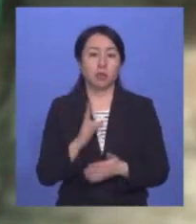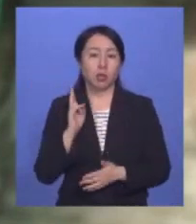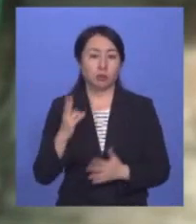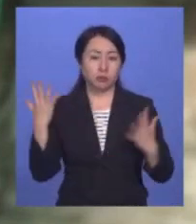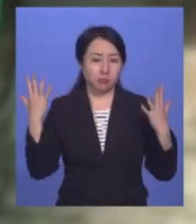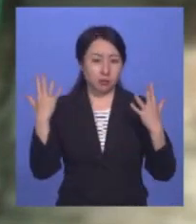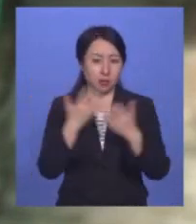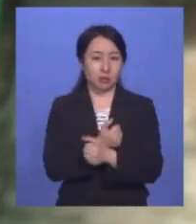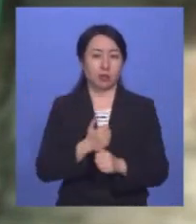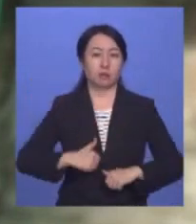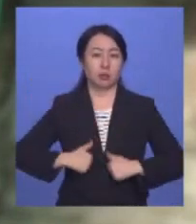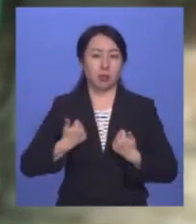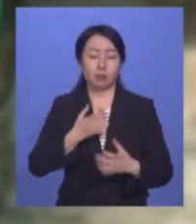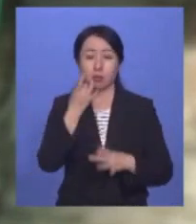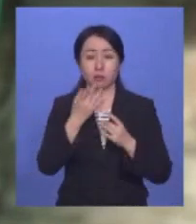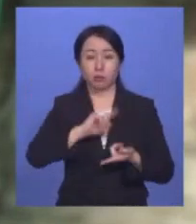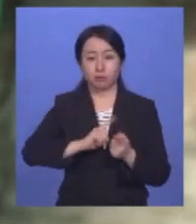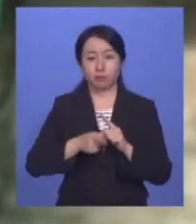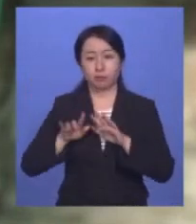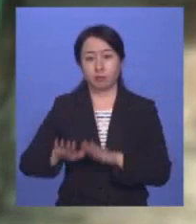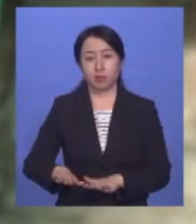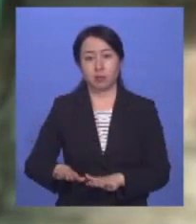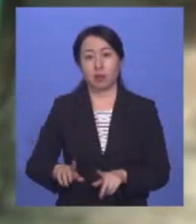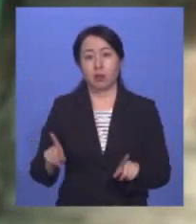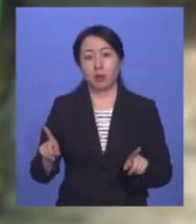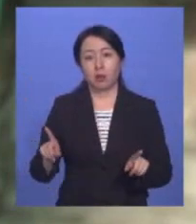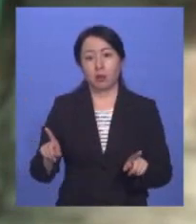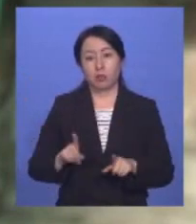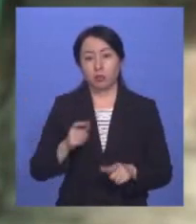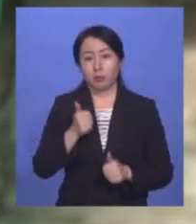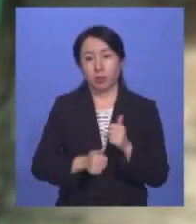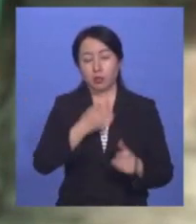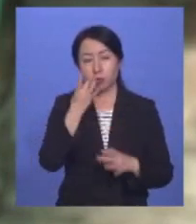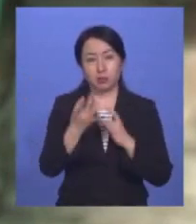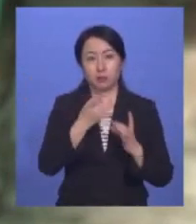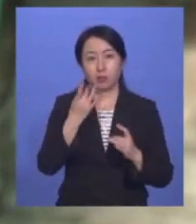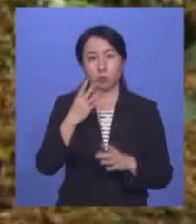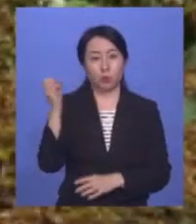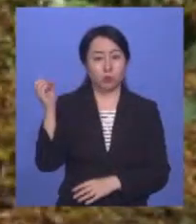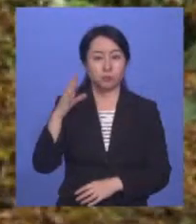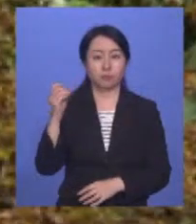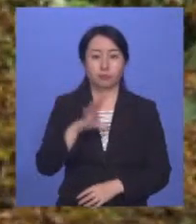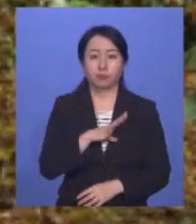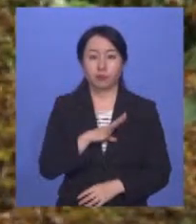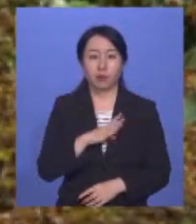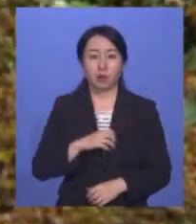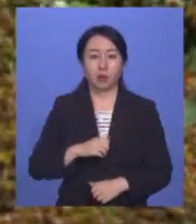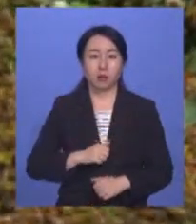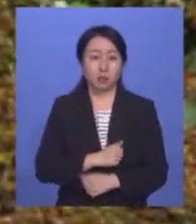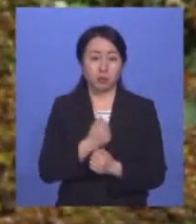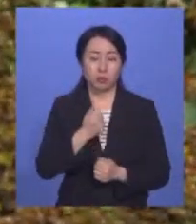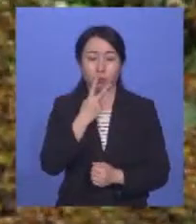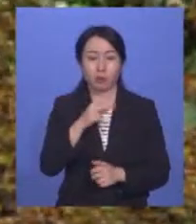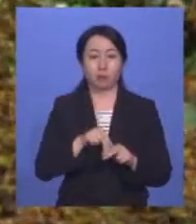то мы стараемся этот цветок как-то пересадить, чтобы каждый цветок получал свой лучик солнца. К сожалению, насладиться